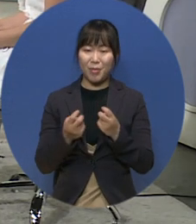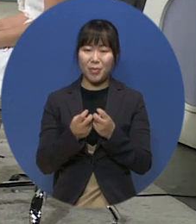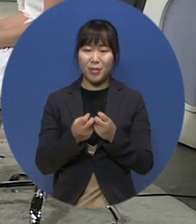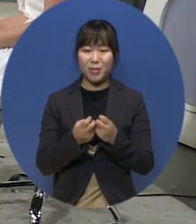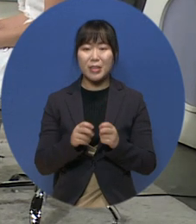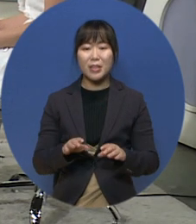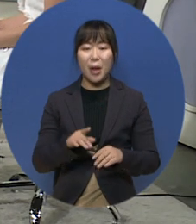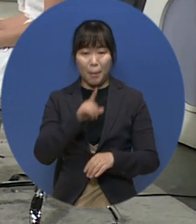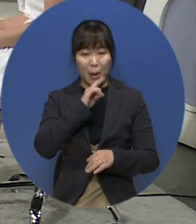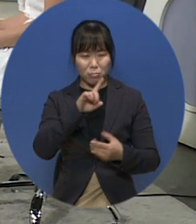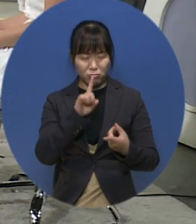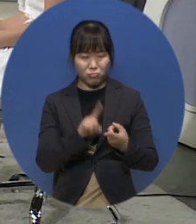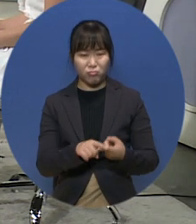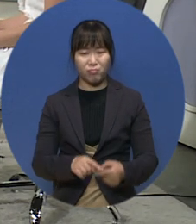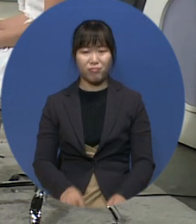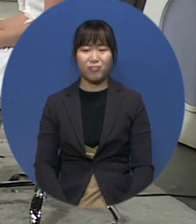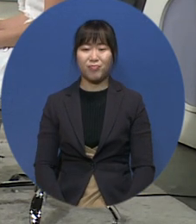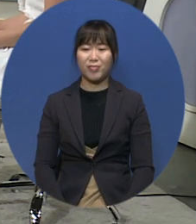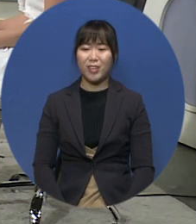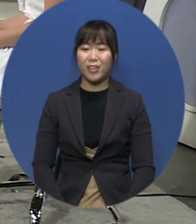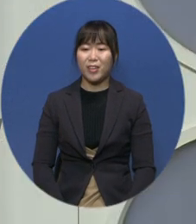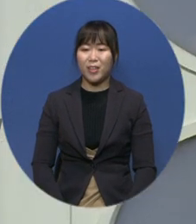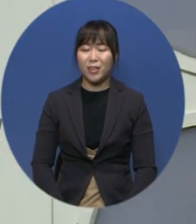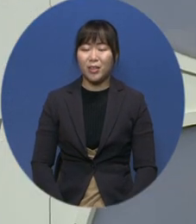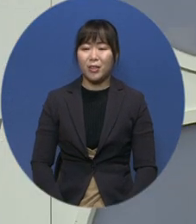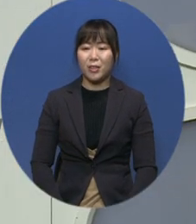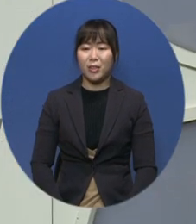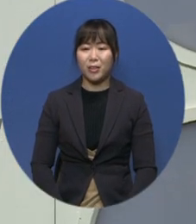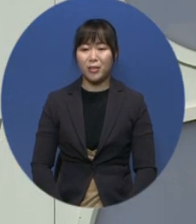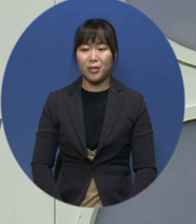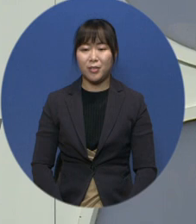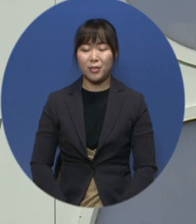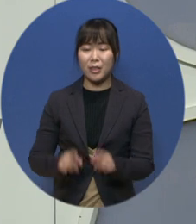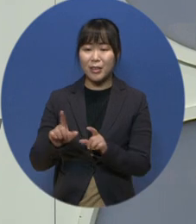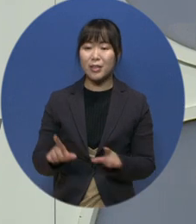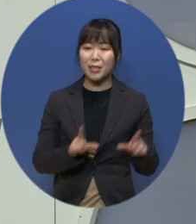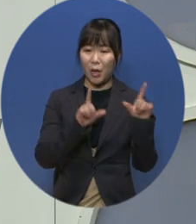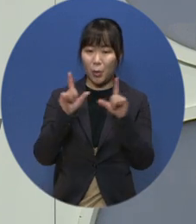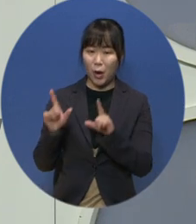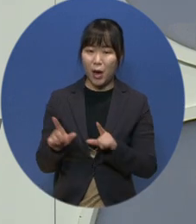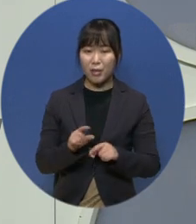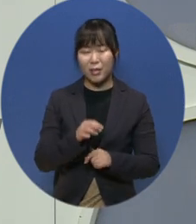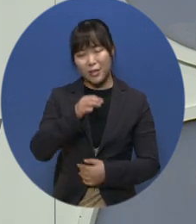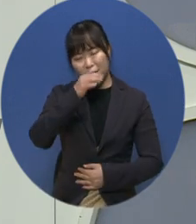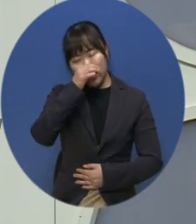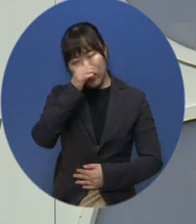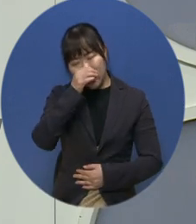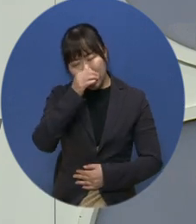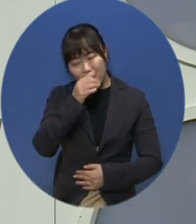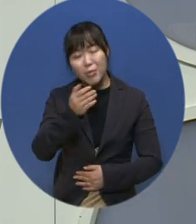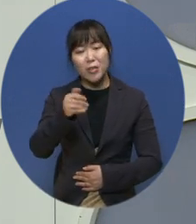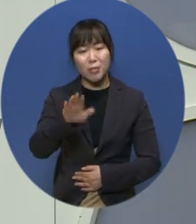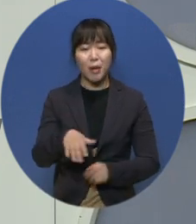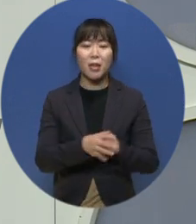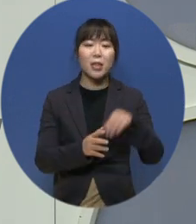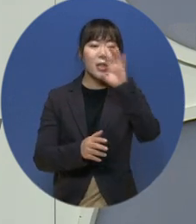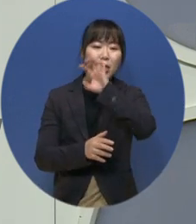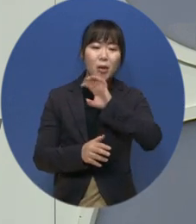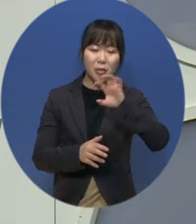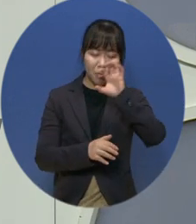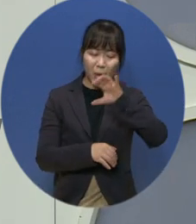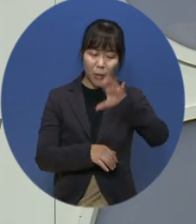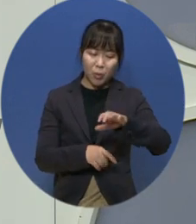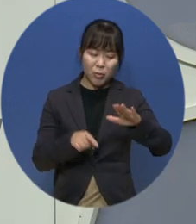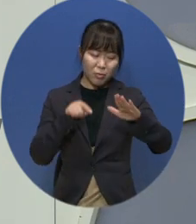말씀하신 것처럼 네. 그 이렇게 생활은 조금 힘든다 치더라도 연습장에